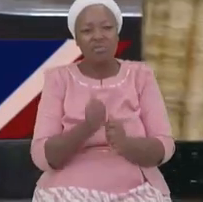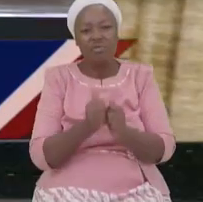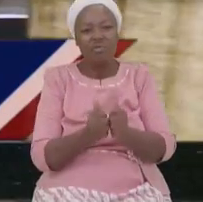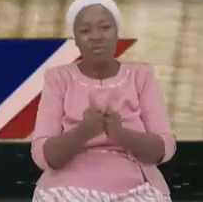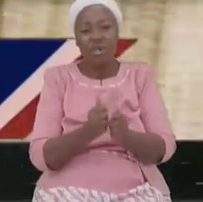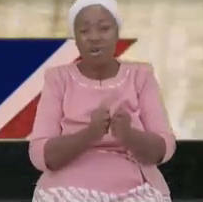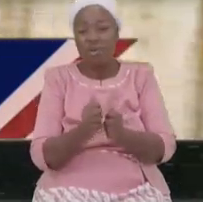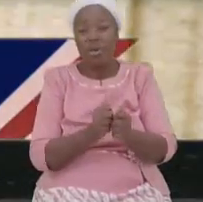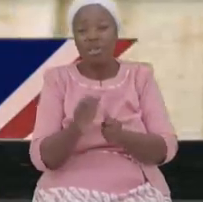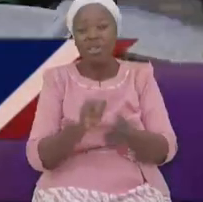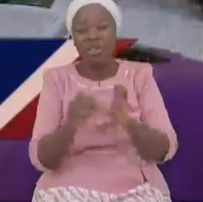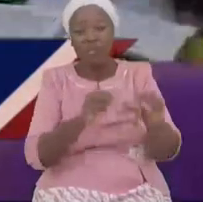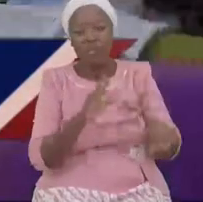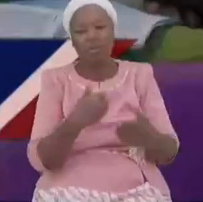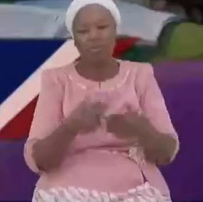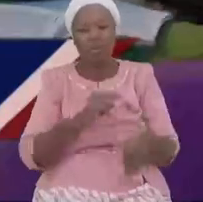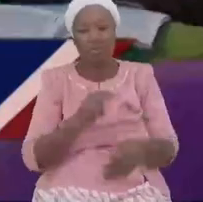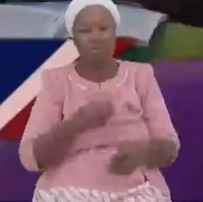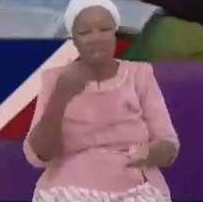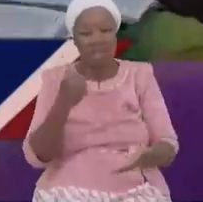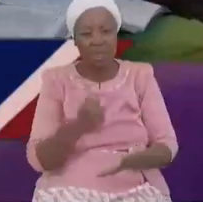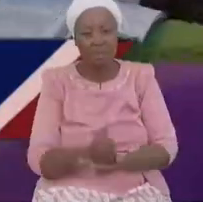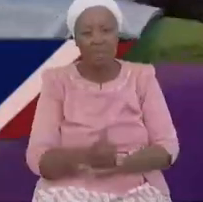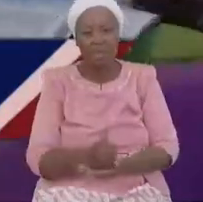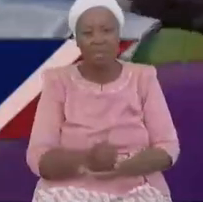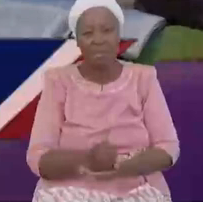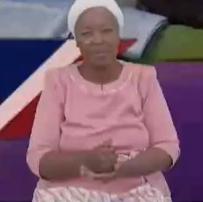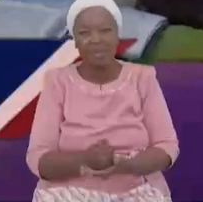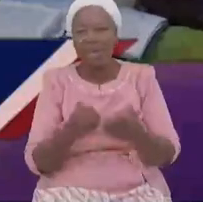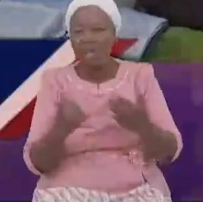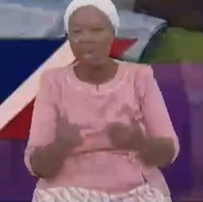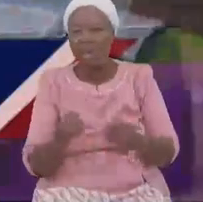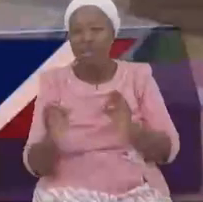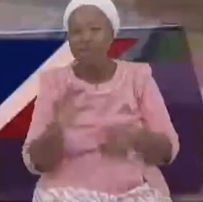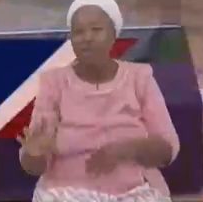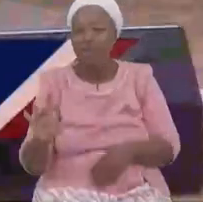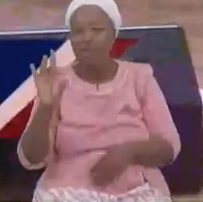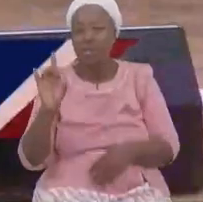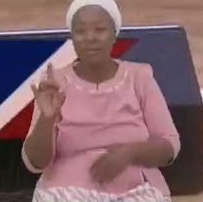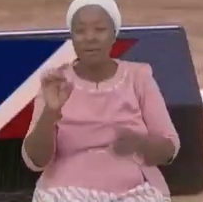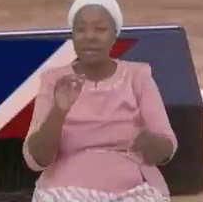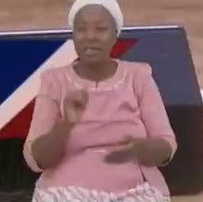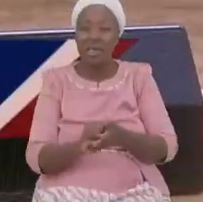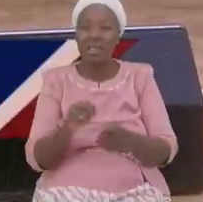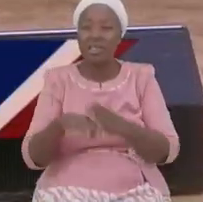Amen. Maintenant, si tu as découvert dans ta vie